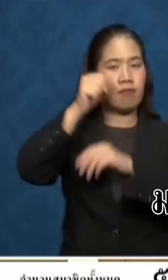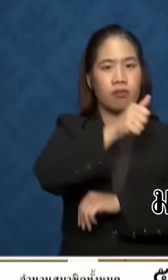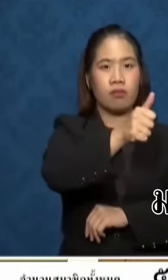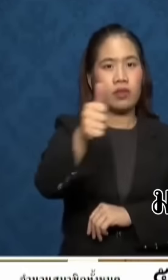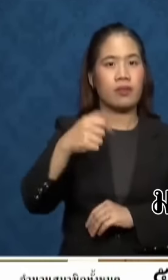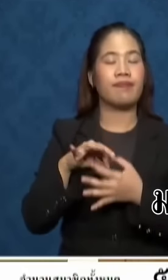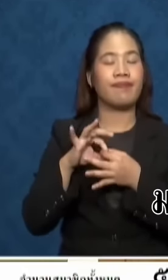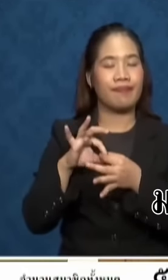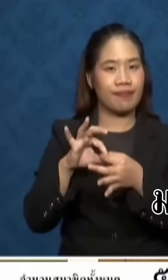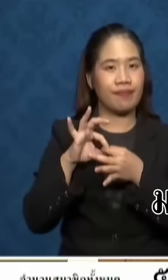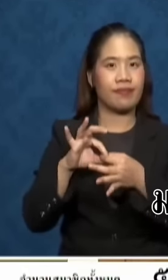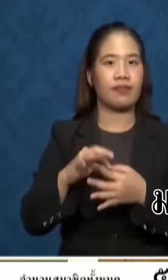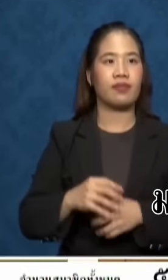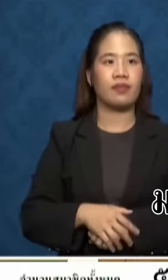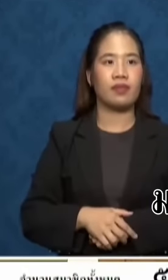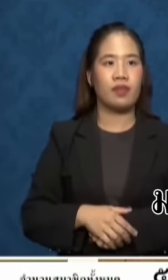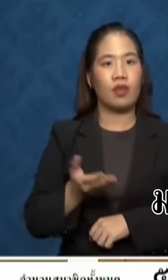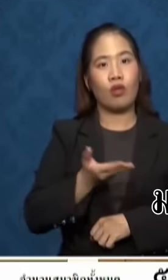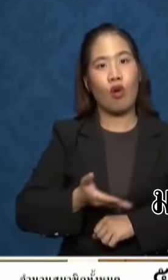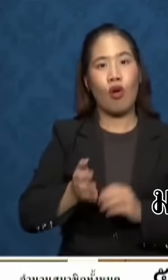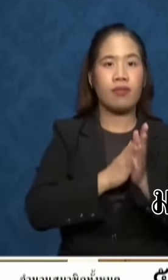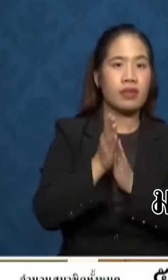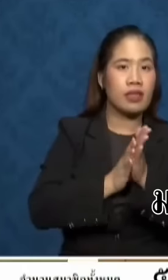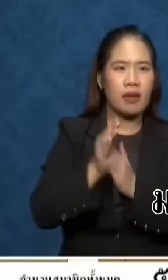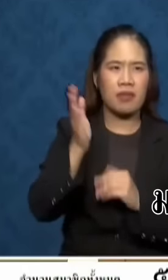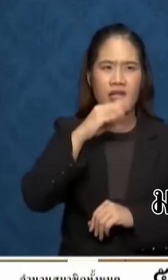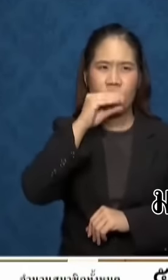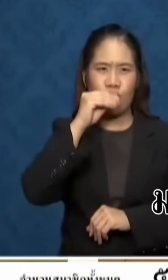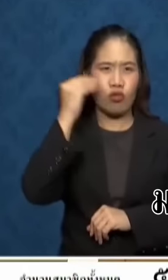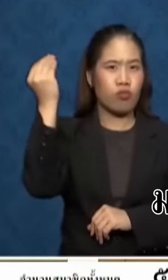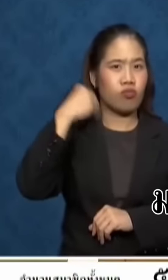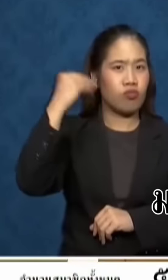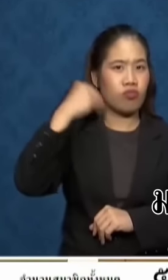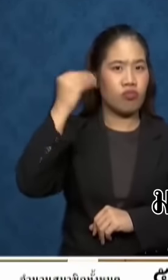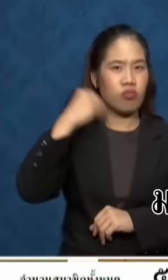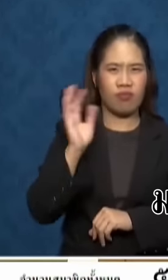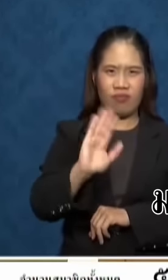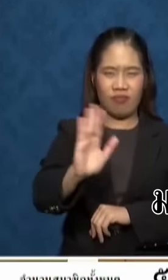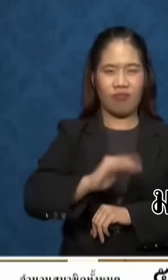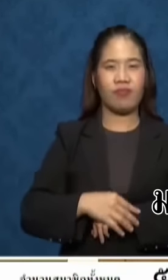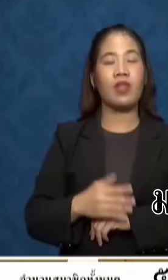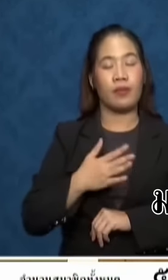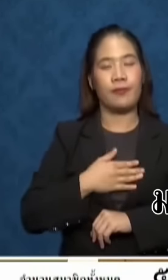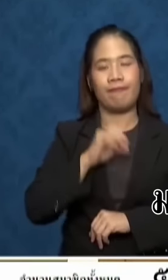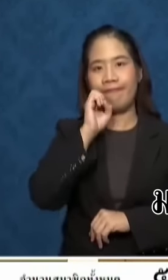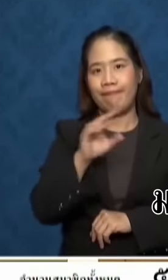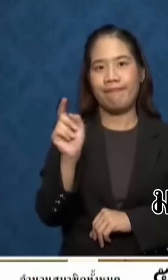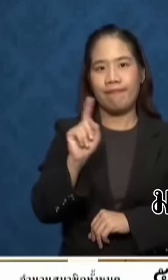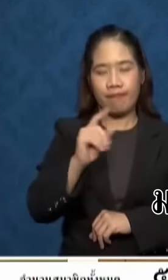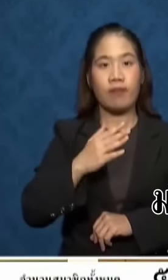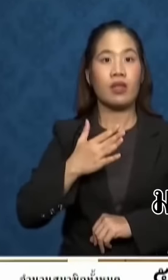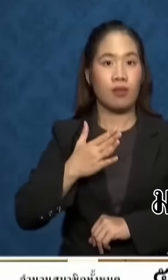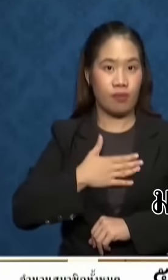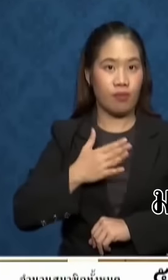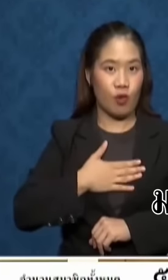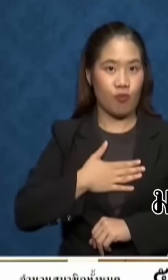ง่ะครับ ขวมันท้าไ้หน่อย mindful ต่ลดเวลานะครับยื่นยดนะครับผมเป็ น